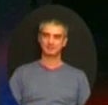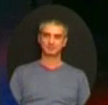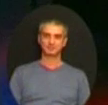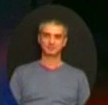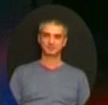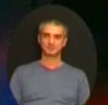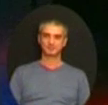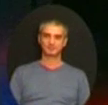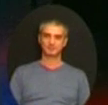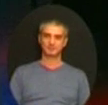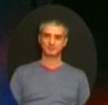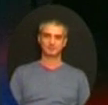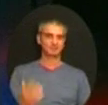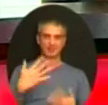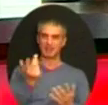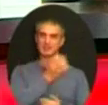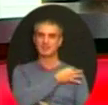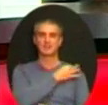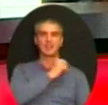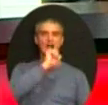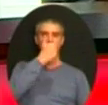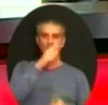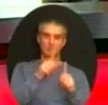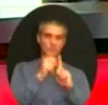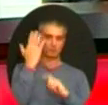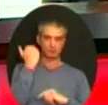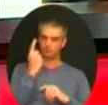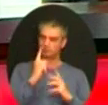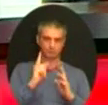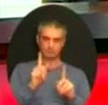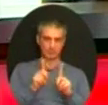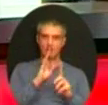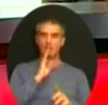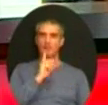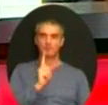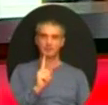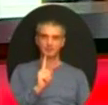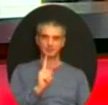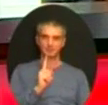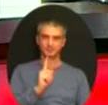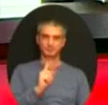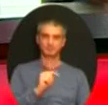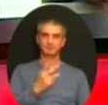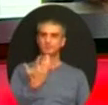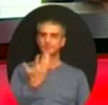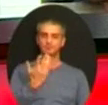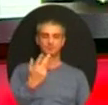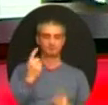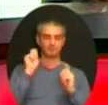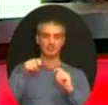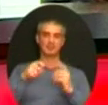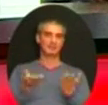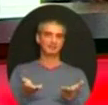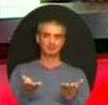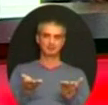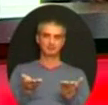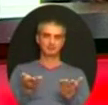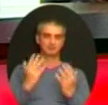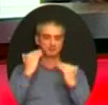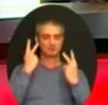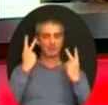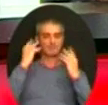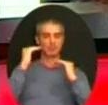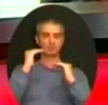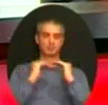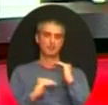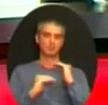לכם, אין אלופים כמעט כמו שהיו, אבל זאת לא הבעיה. תראו, מעמד הכנסת הוא נמוך מאוד